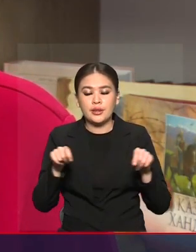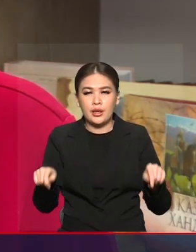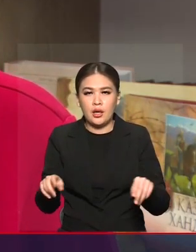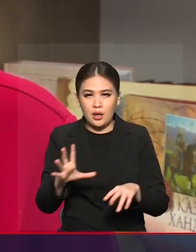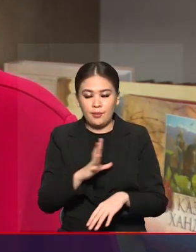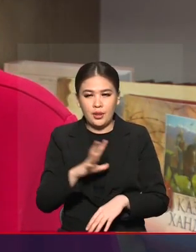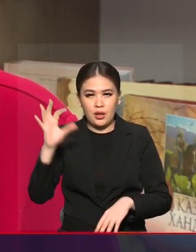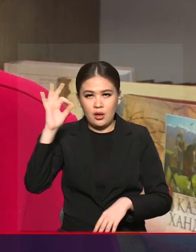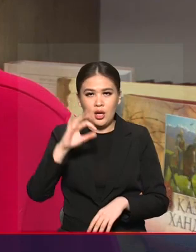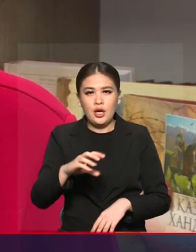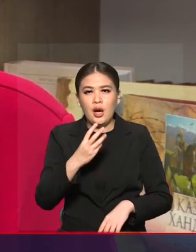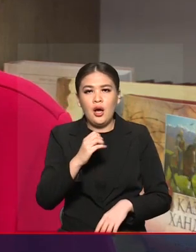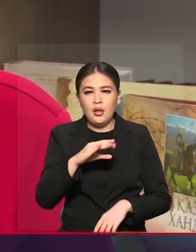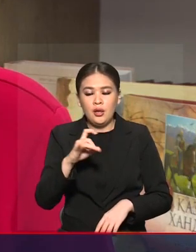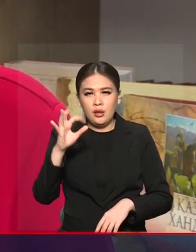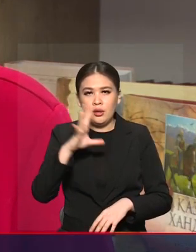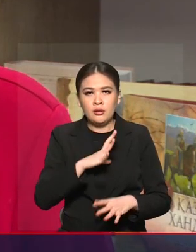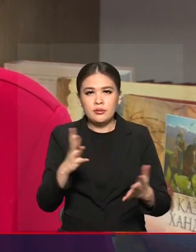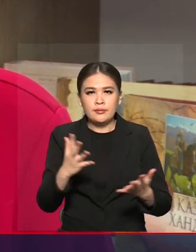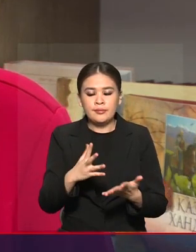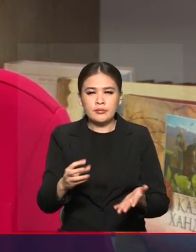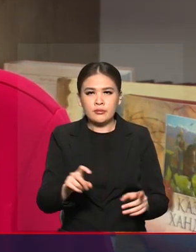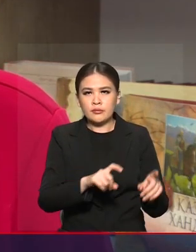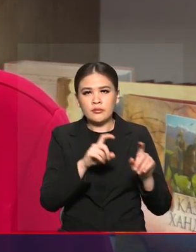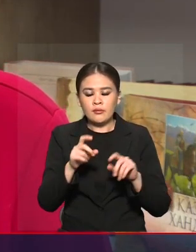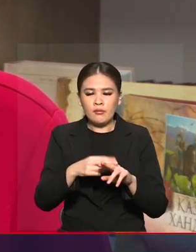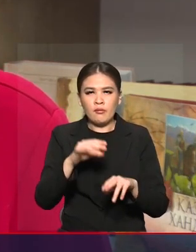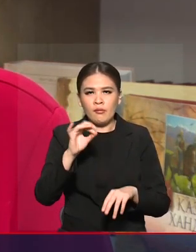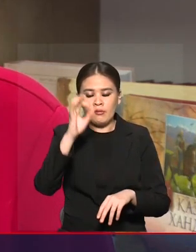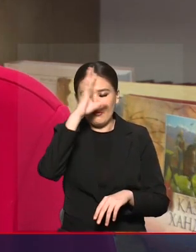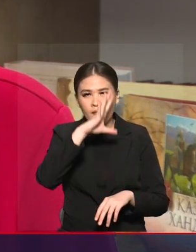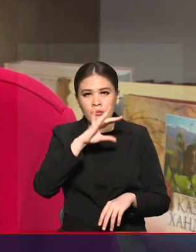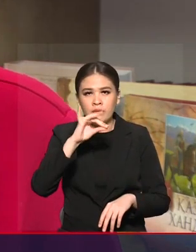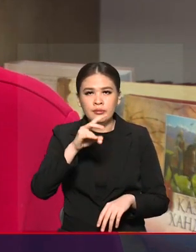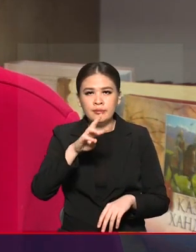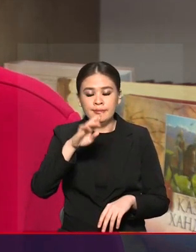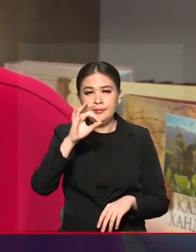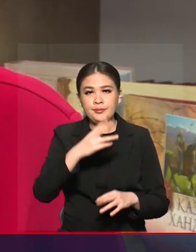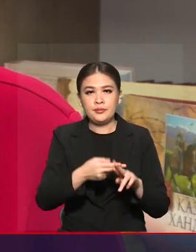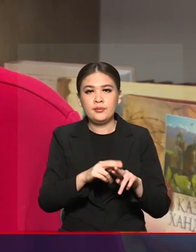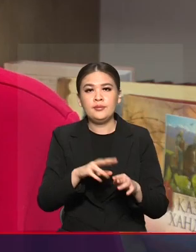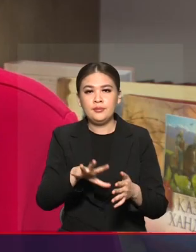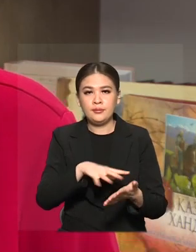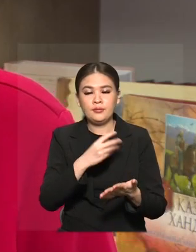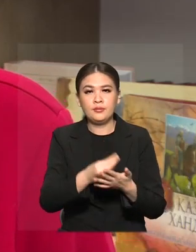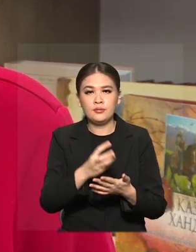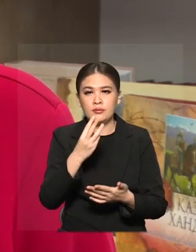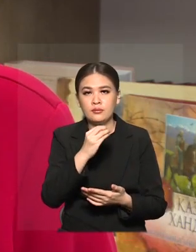могильника бесшатыр расположенного на реке или Ну естественно города Великого шёлкового